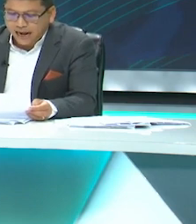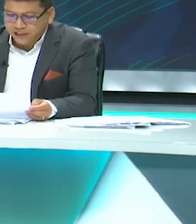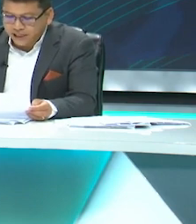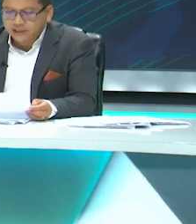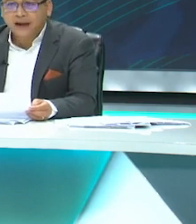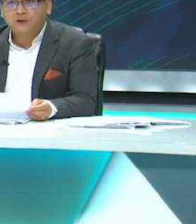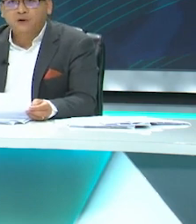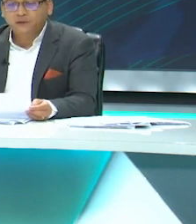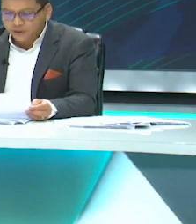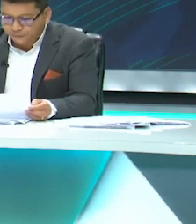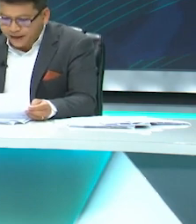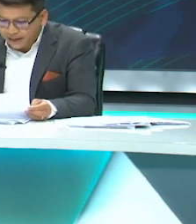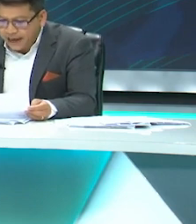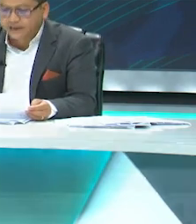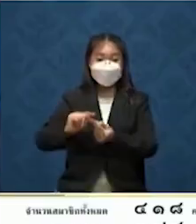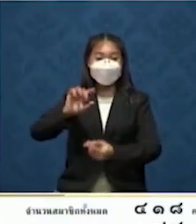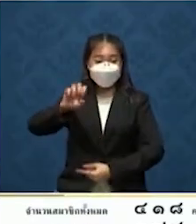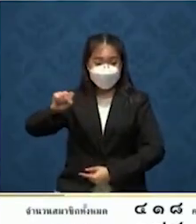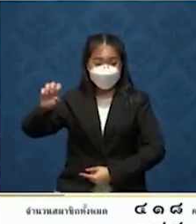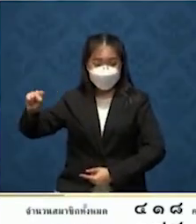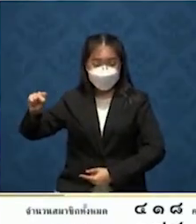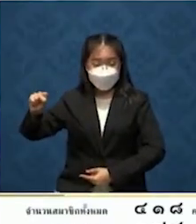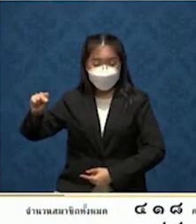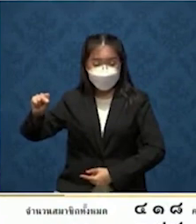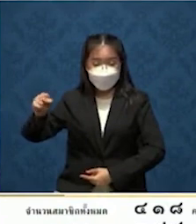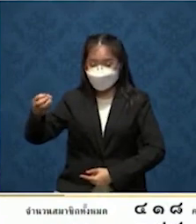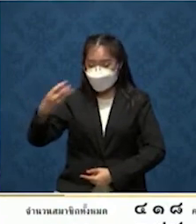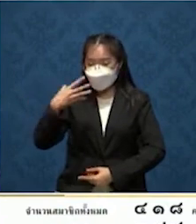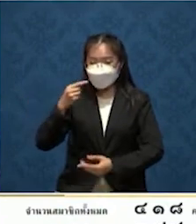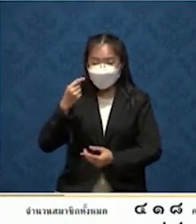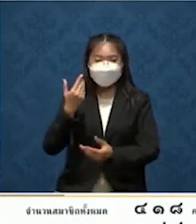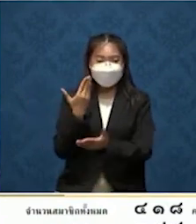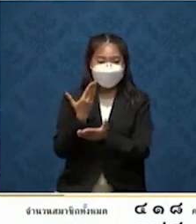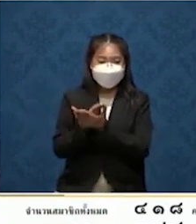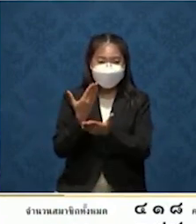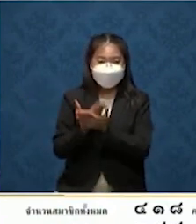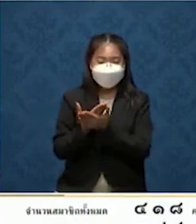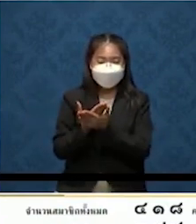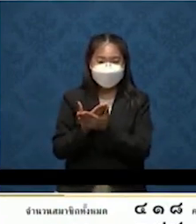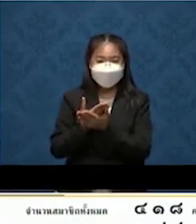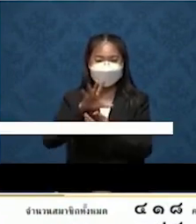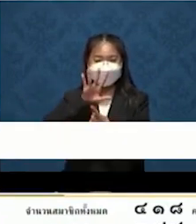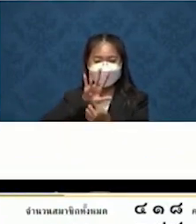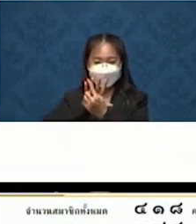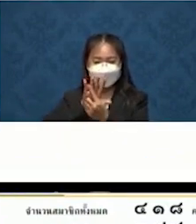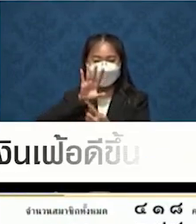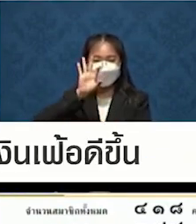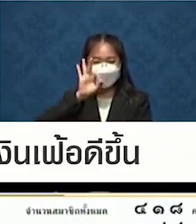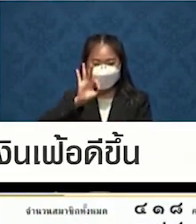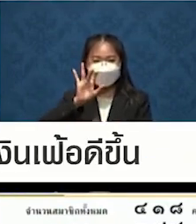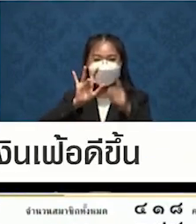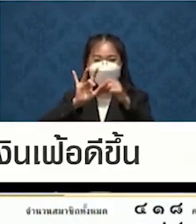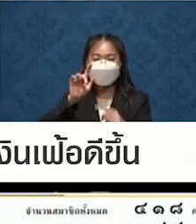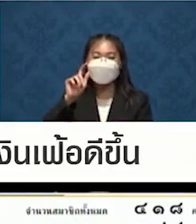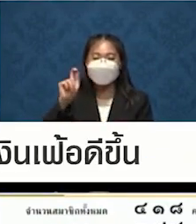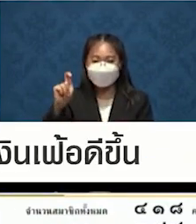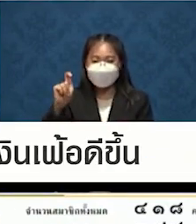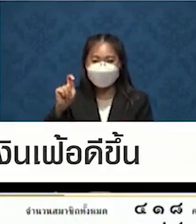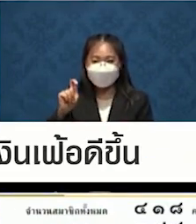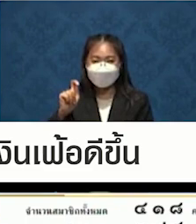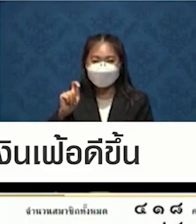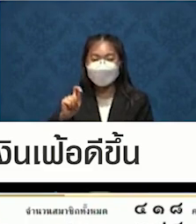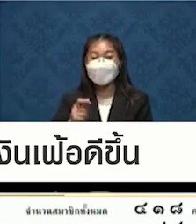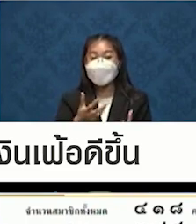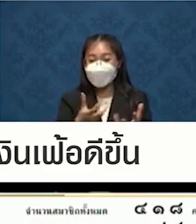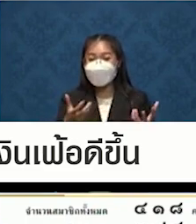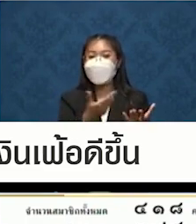ได้มีการชี้แจงกรณีที่ฝ่ายค้านเนี่ยพูดถึงเรื่องว่าแพงทั้งแผ่นดินพูดถึงเรื่องเงินเฟ้อนะฮะเดี๋ยวลองไปฟัง